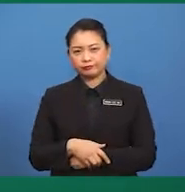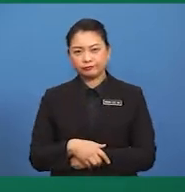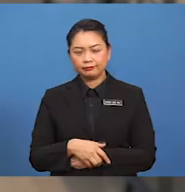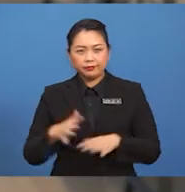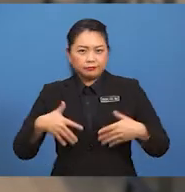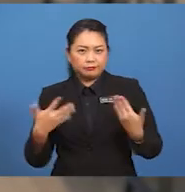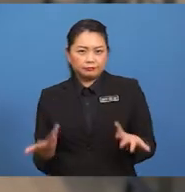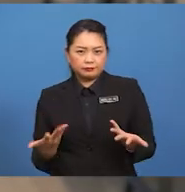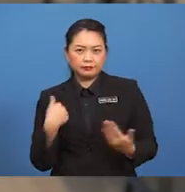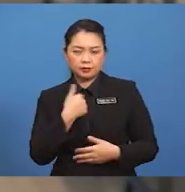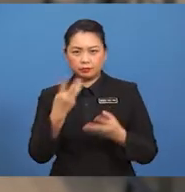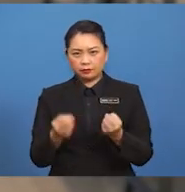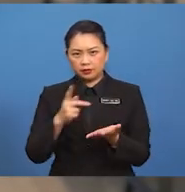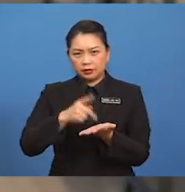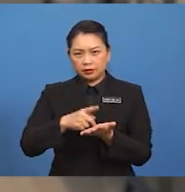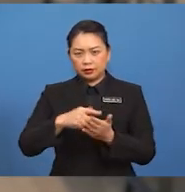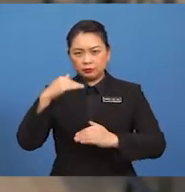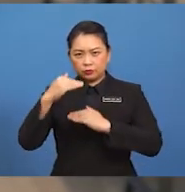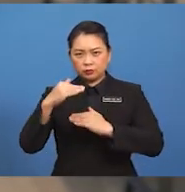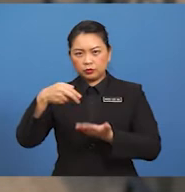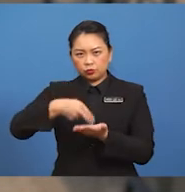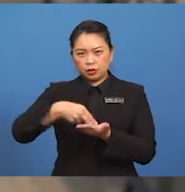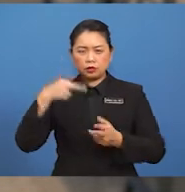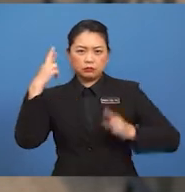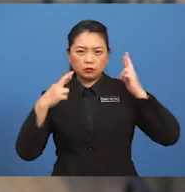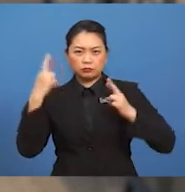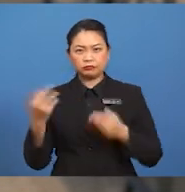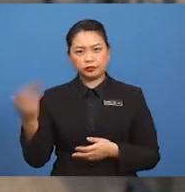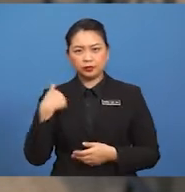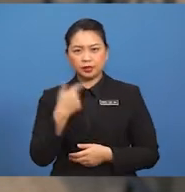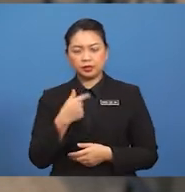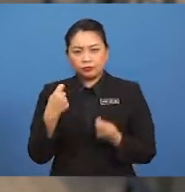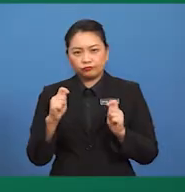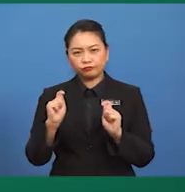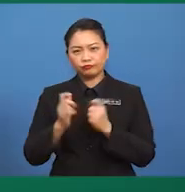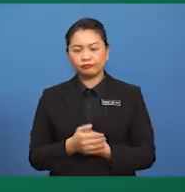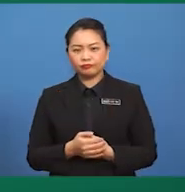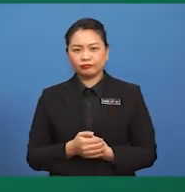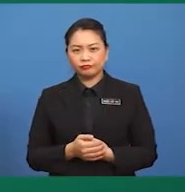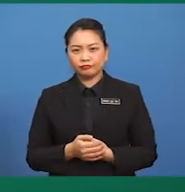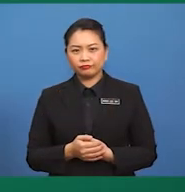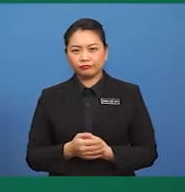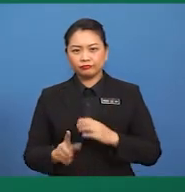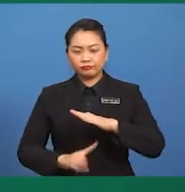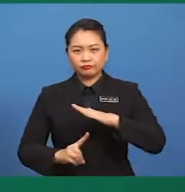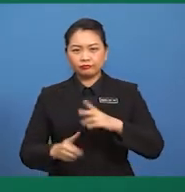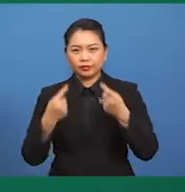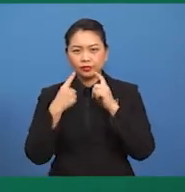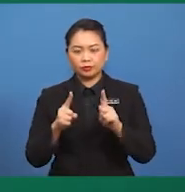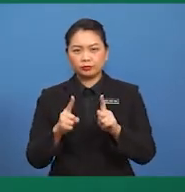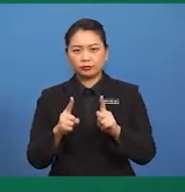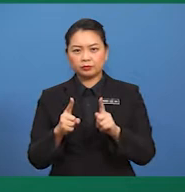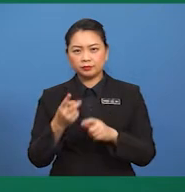ini. Bagaimana kita nak kira peruntukan hutang ragunya? Jom kita cuba. Berdasarkan jawapan bagi